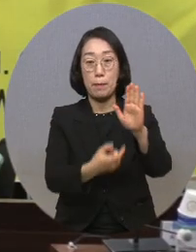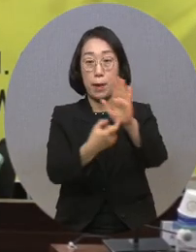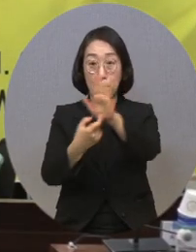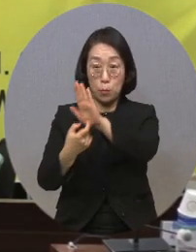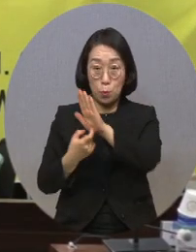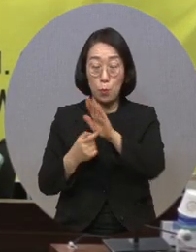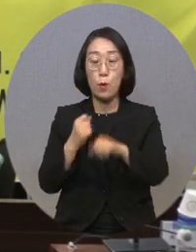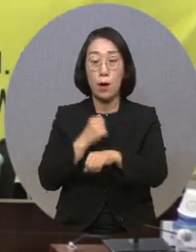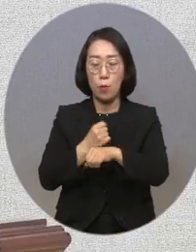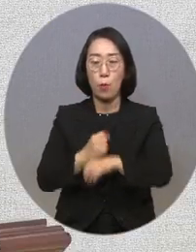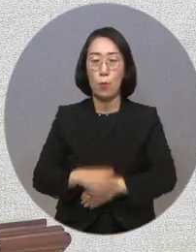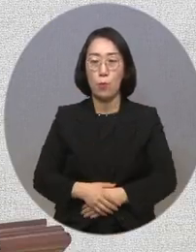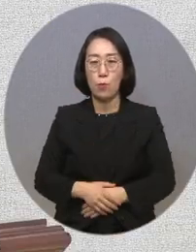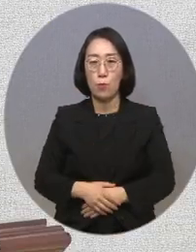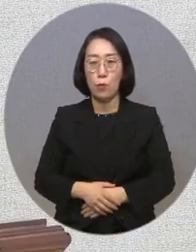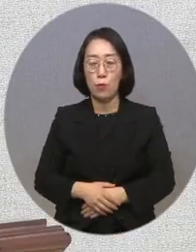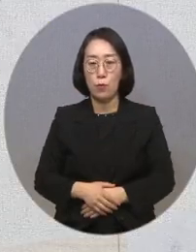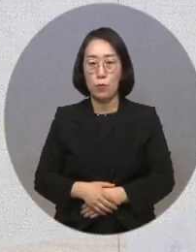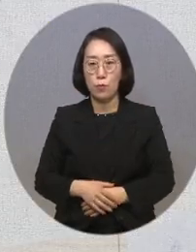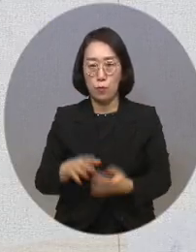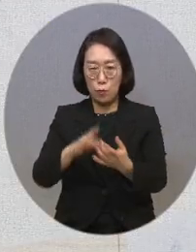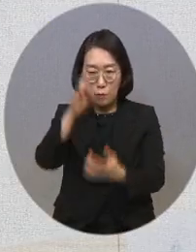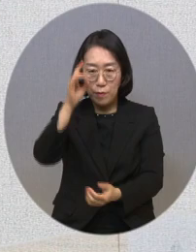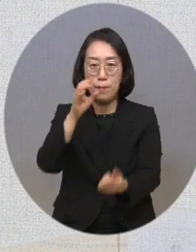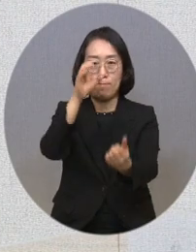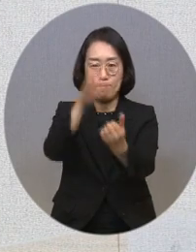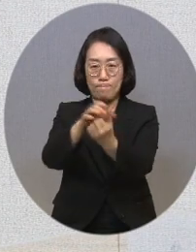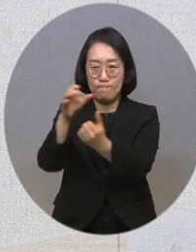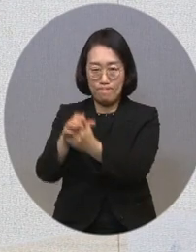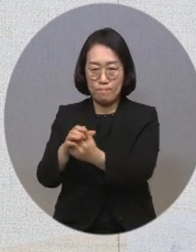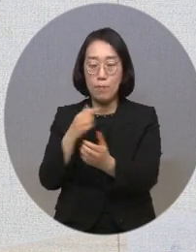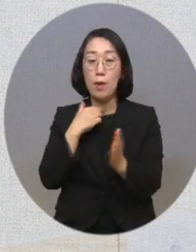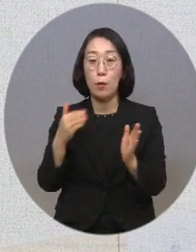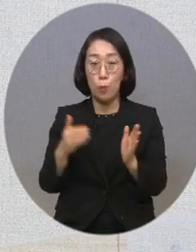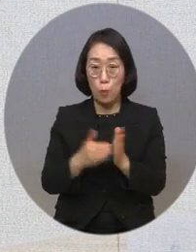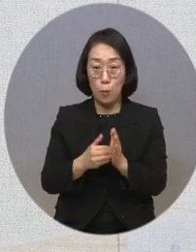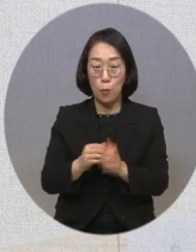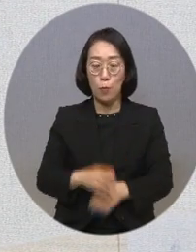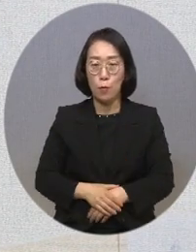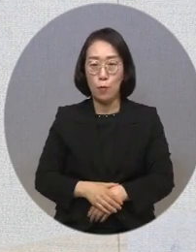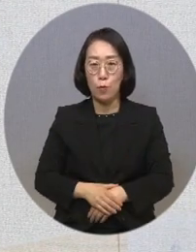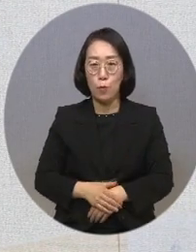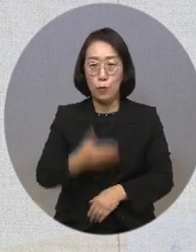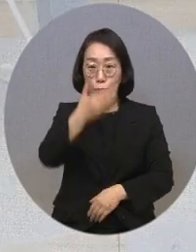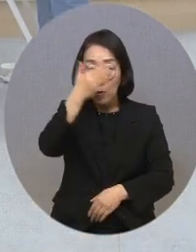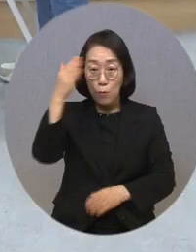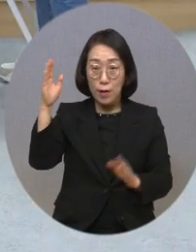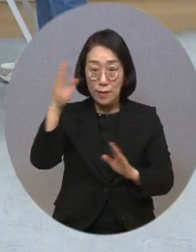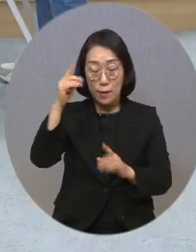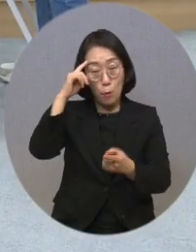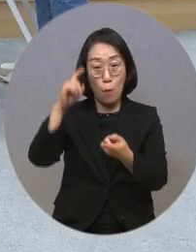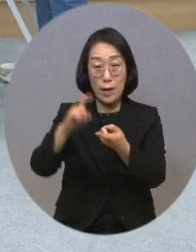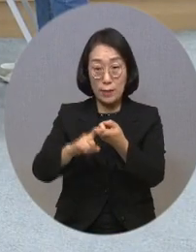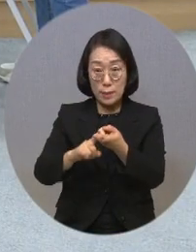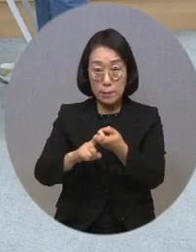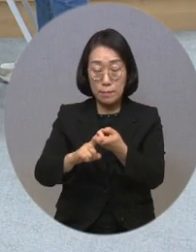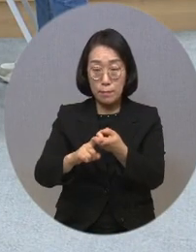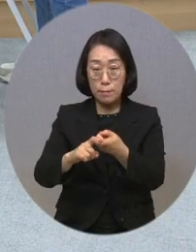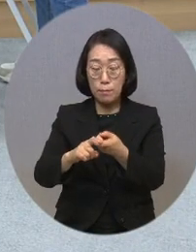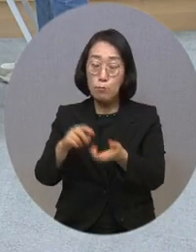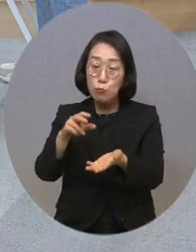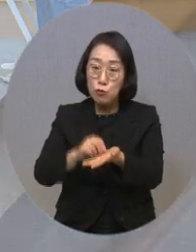이렇게 선임을 했고 네. 또 청소년들이 관심을 가지는 여수 시정 에 대한